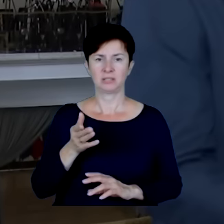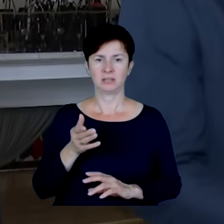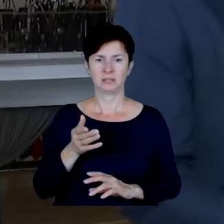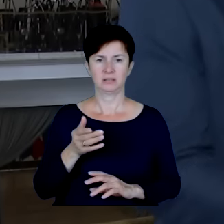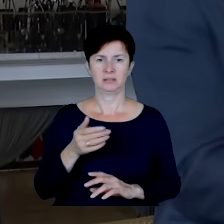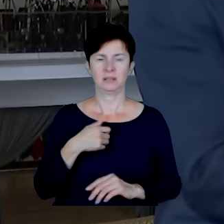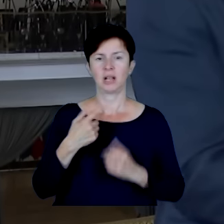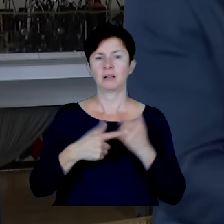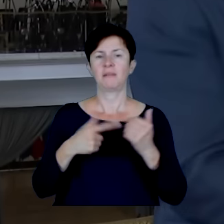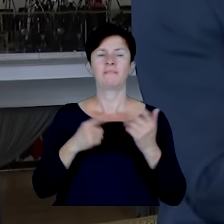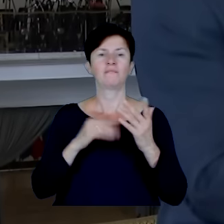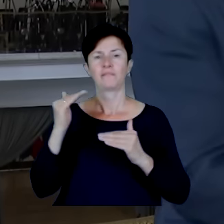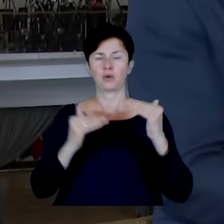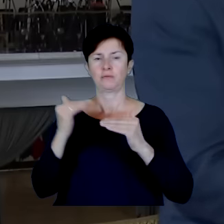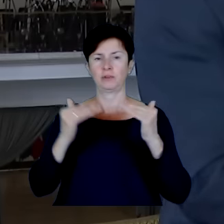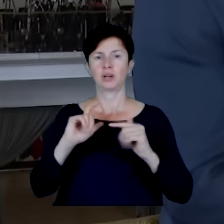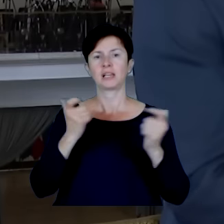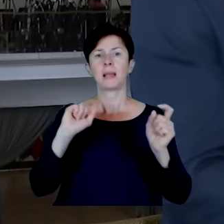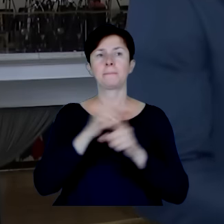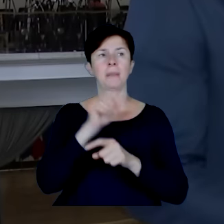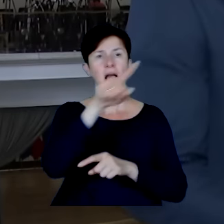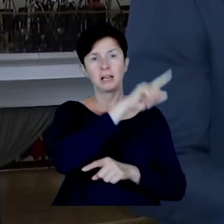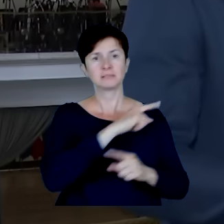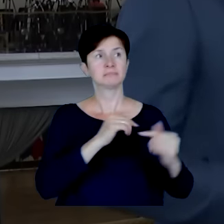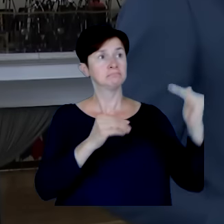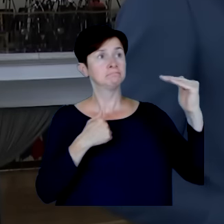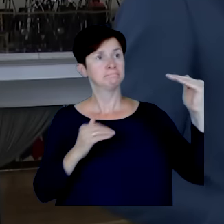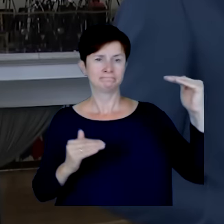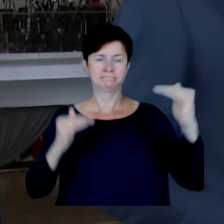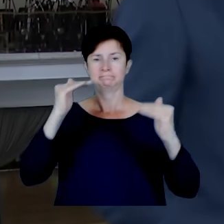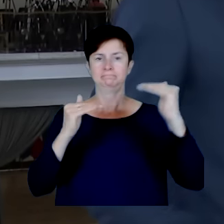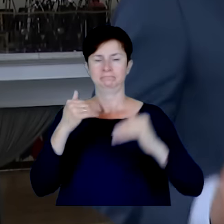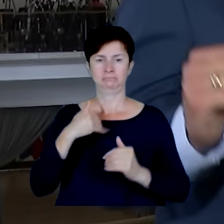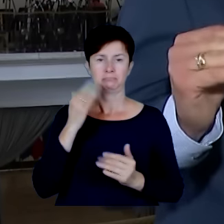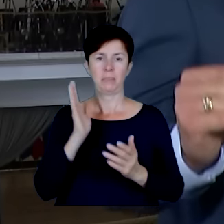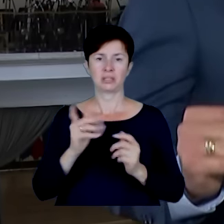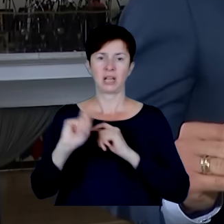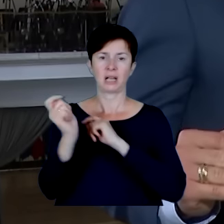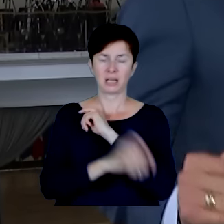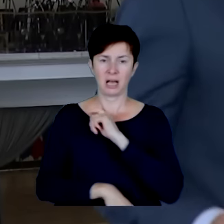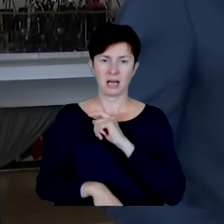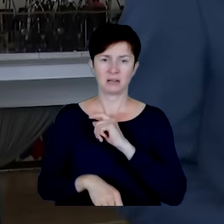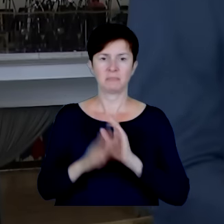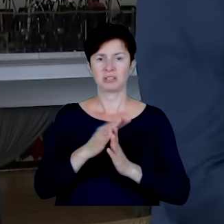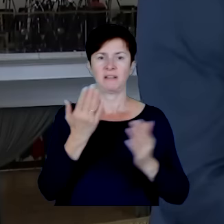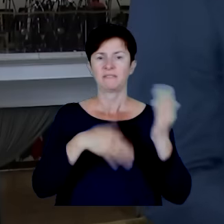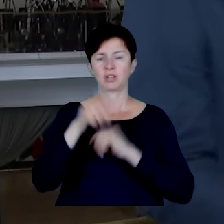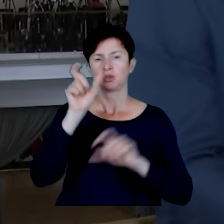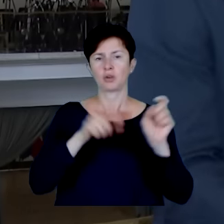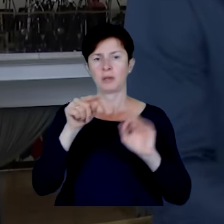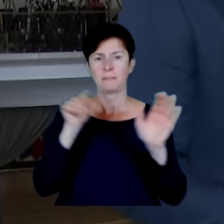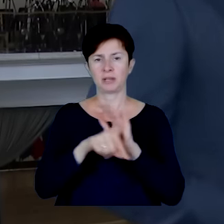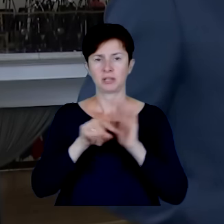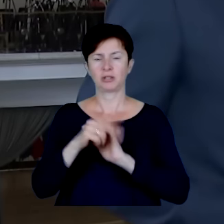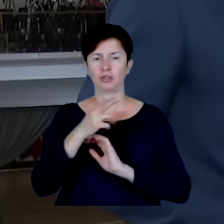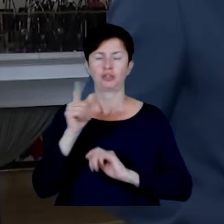wyrównawcze wobec tego, co jest w innych krajach. To znaczy będziemy ponosić kary w postaci większej liczby migrantów, a nie aniżeli Francja czy